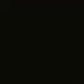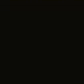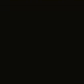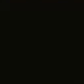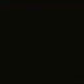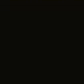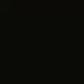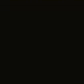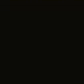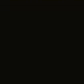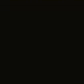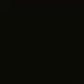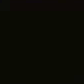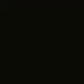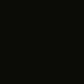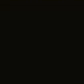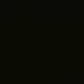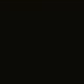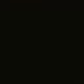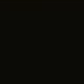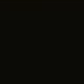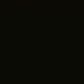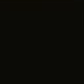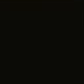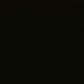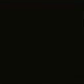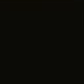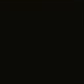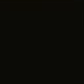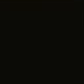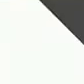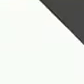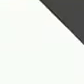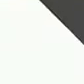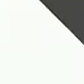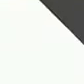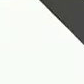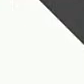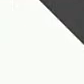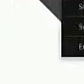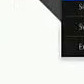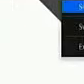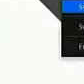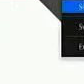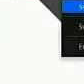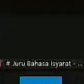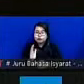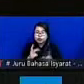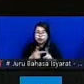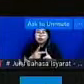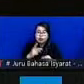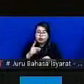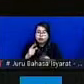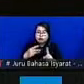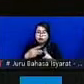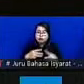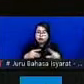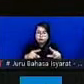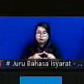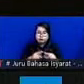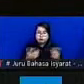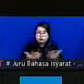bahwa targetnya adalah 100 kota HAM, dan tadi disebutkan juga HRBA, Human